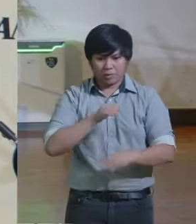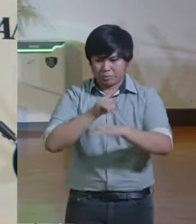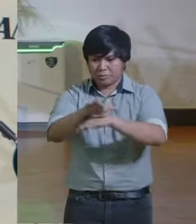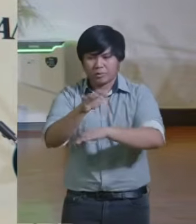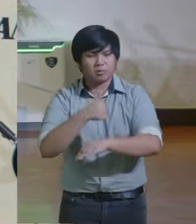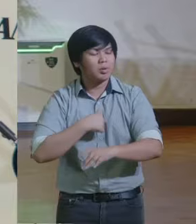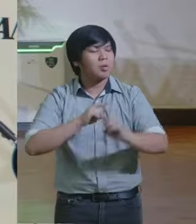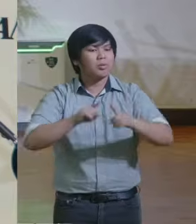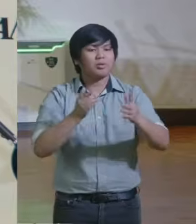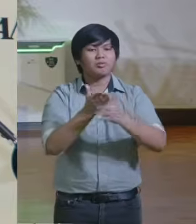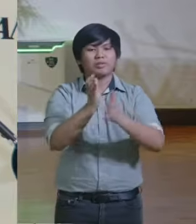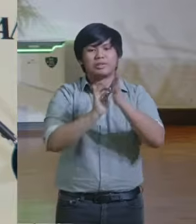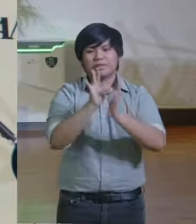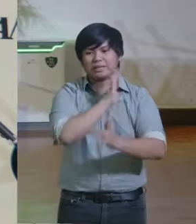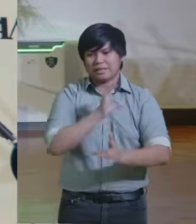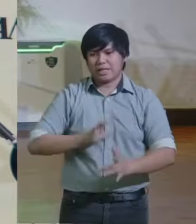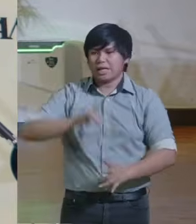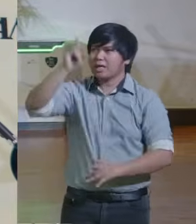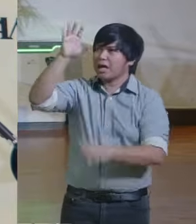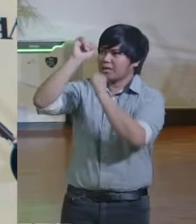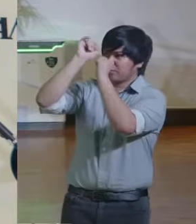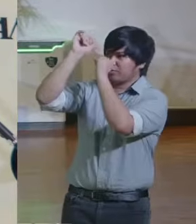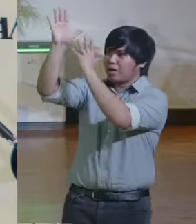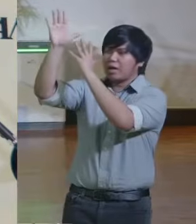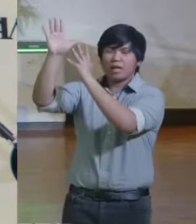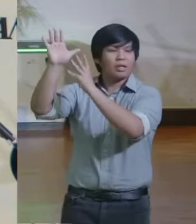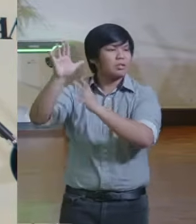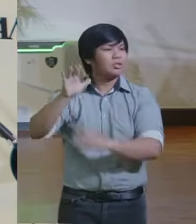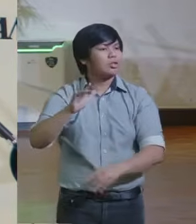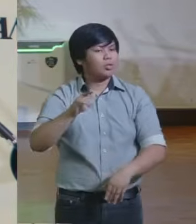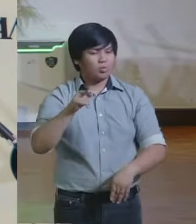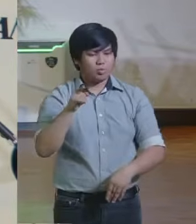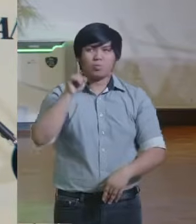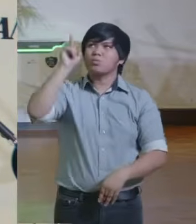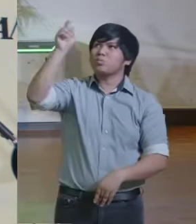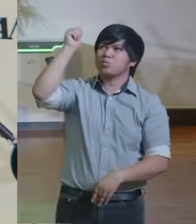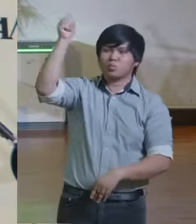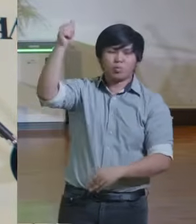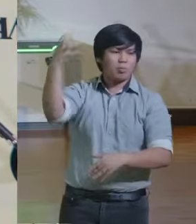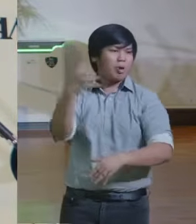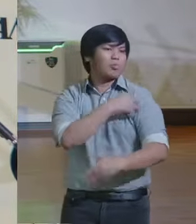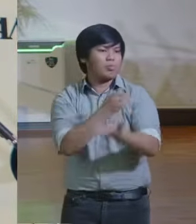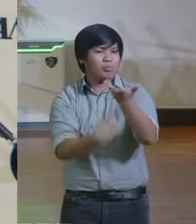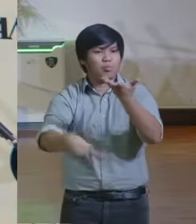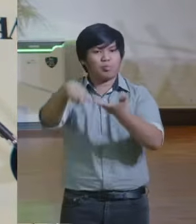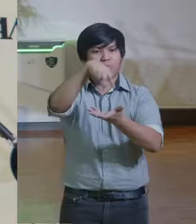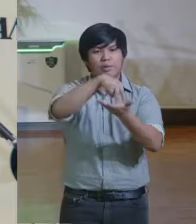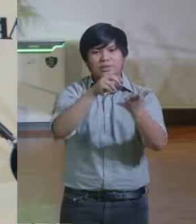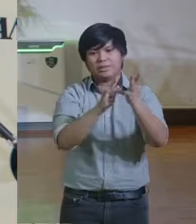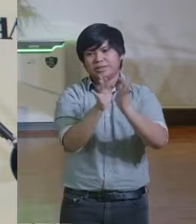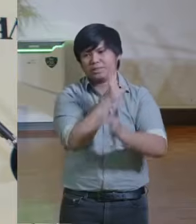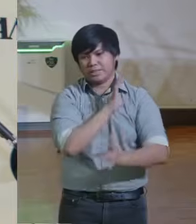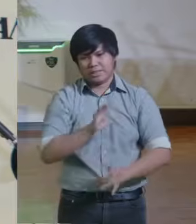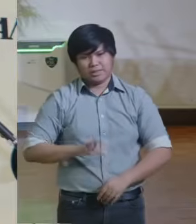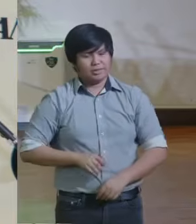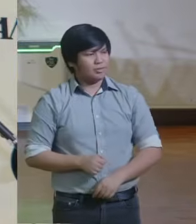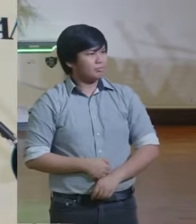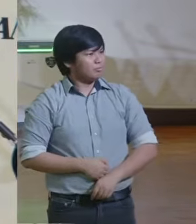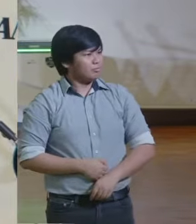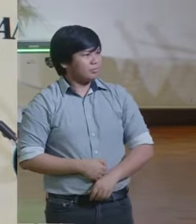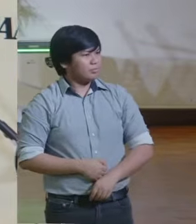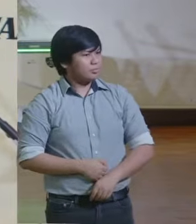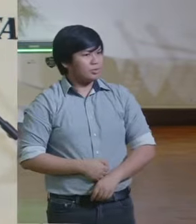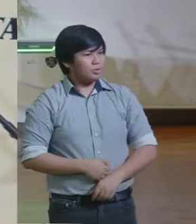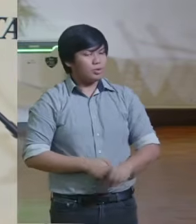through Jesus Christ and God the Father who raised Him from the dead. Hindi lang po siya ang